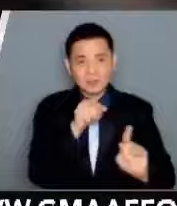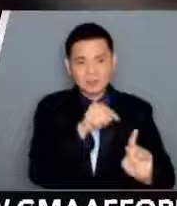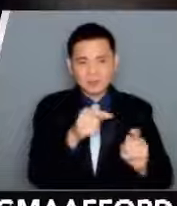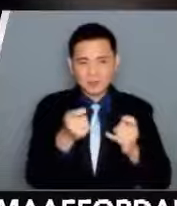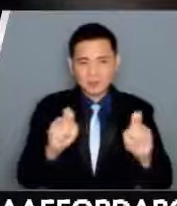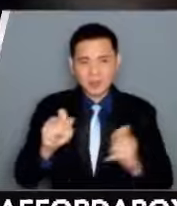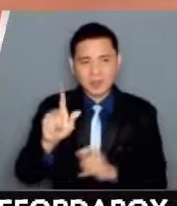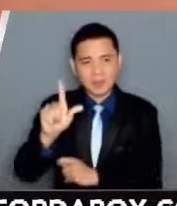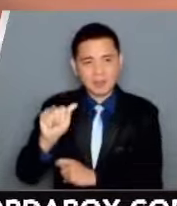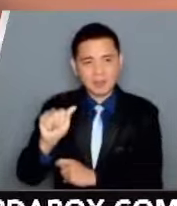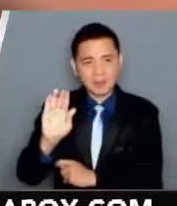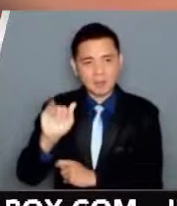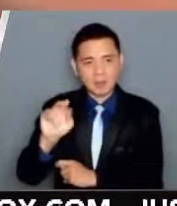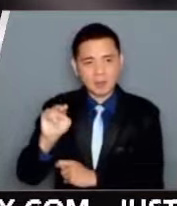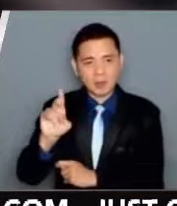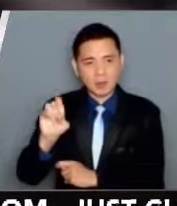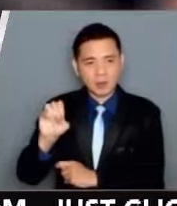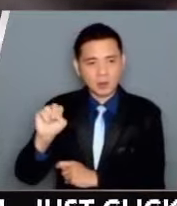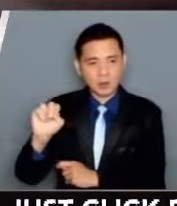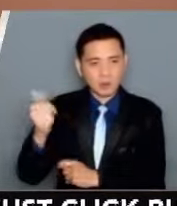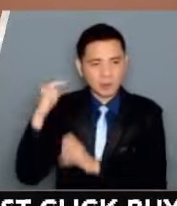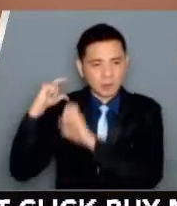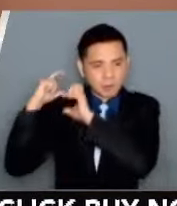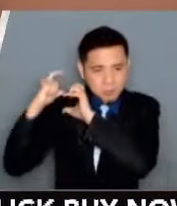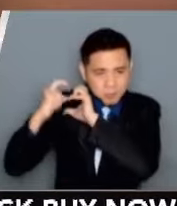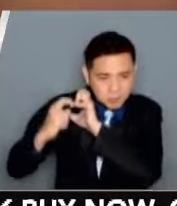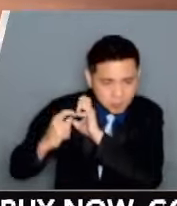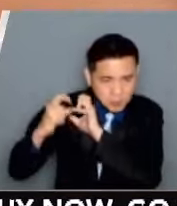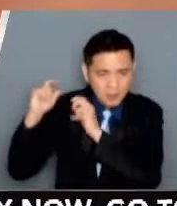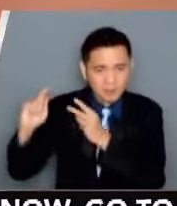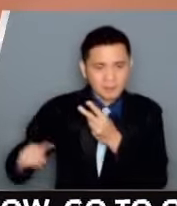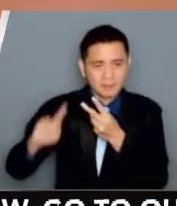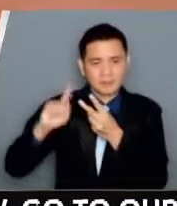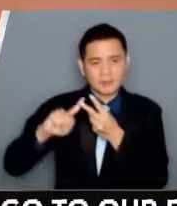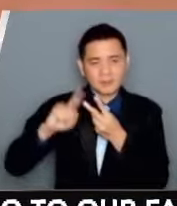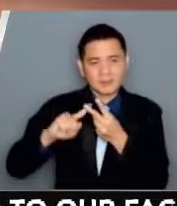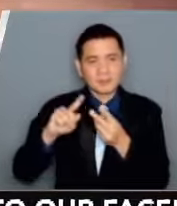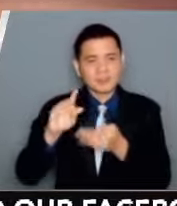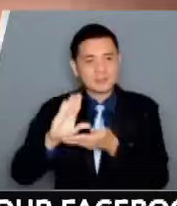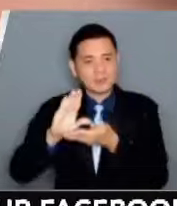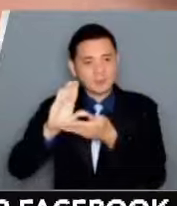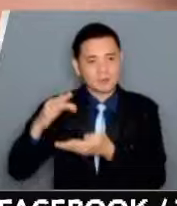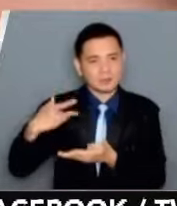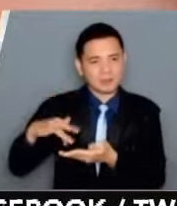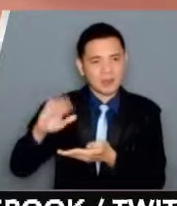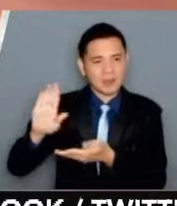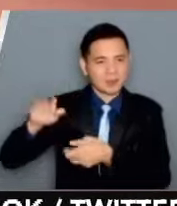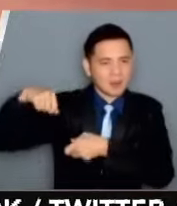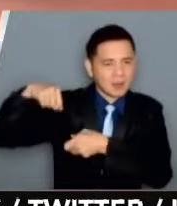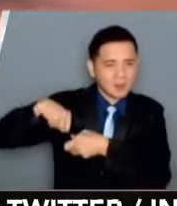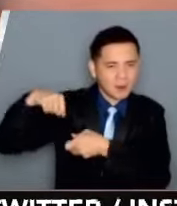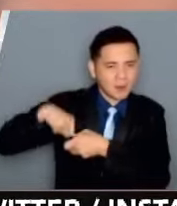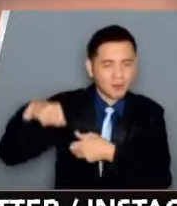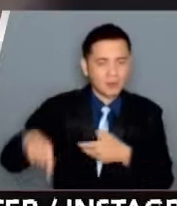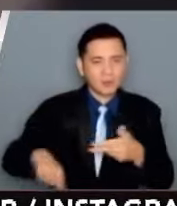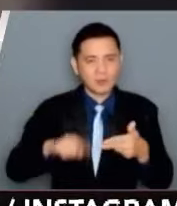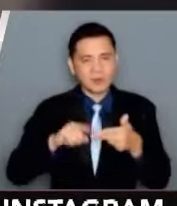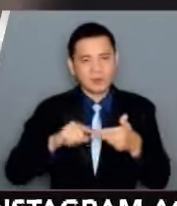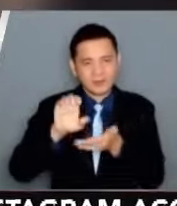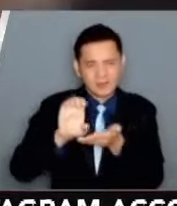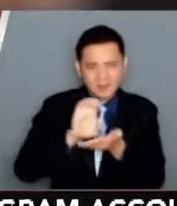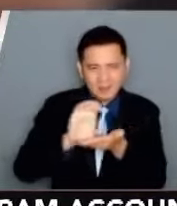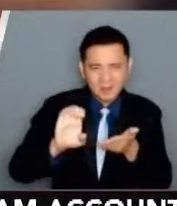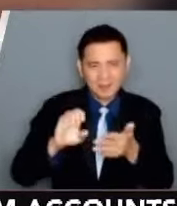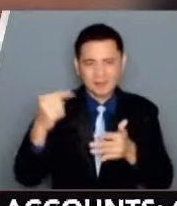ang Zamboanga style halo-halo. Na-try din nila ang kakanin na inutak at cake. Nang tanongin si David kung anong